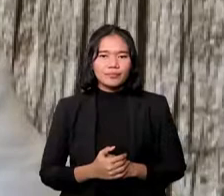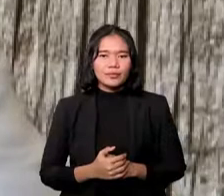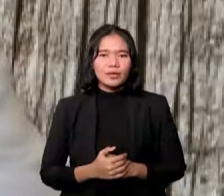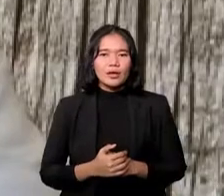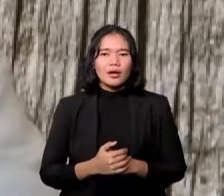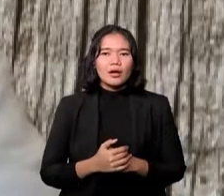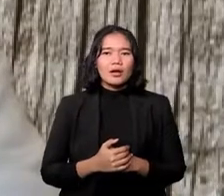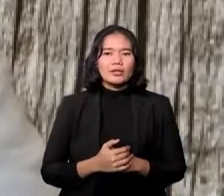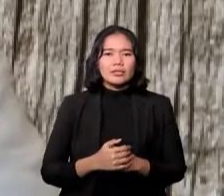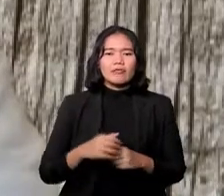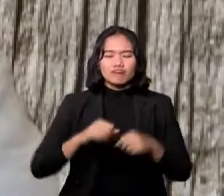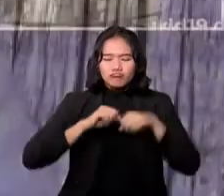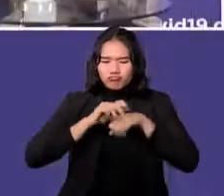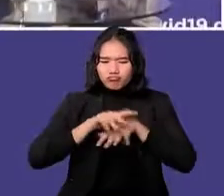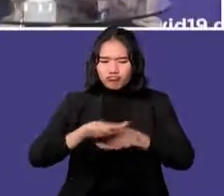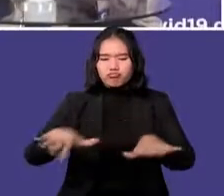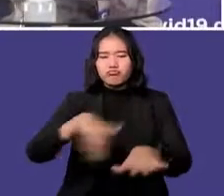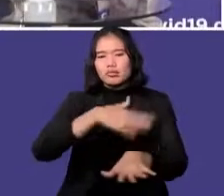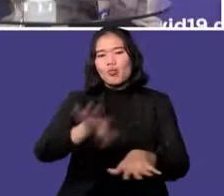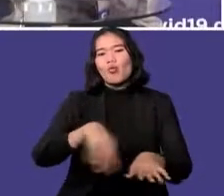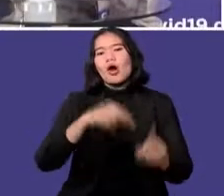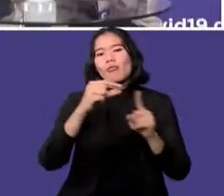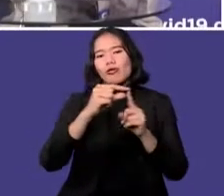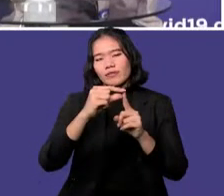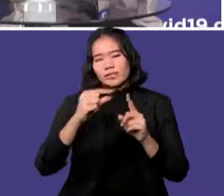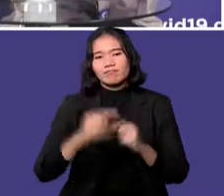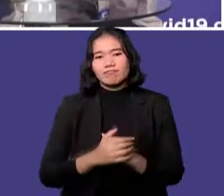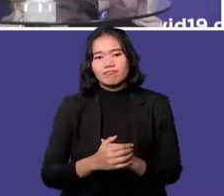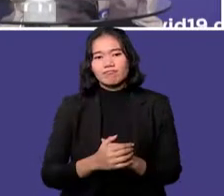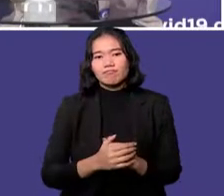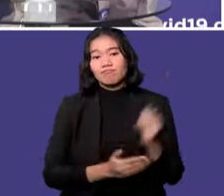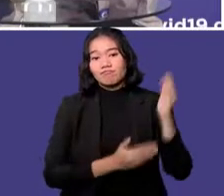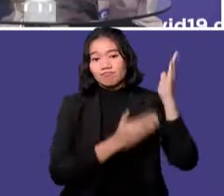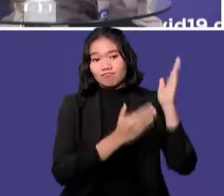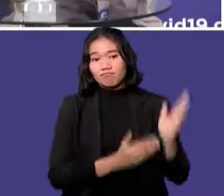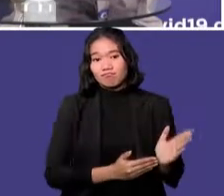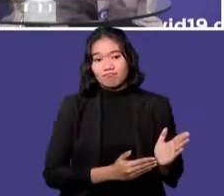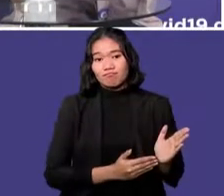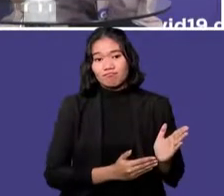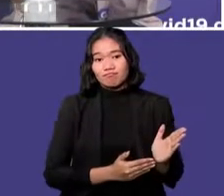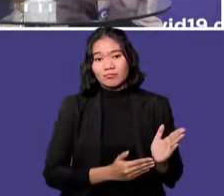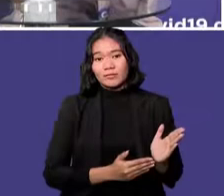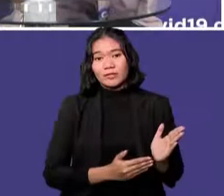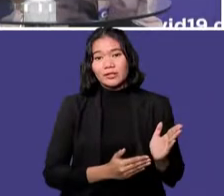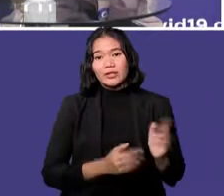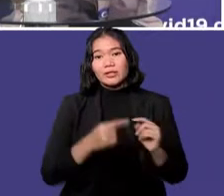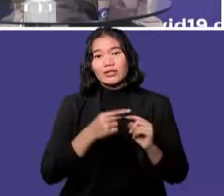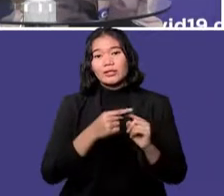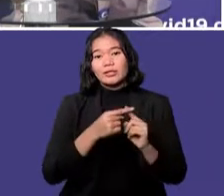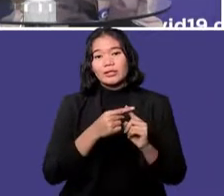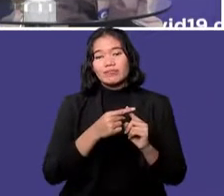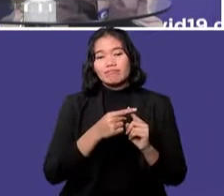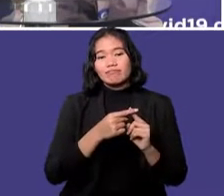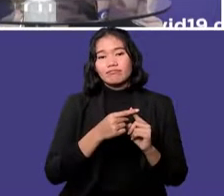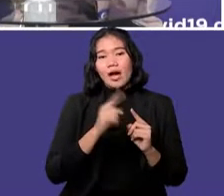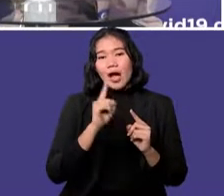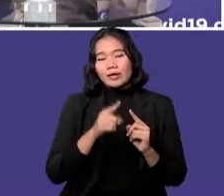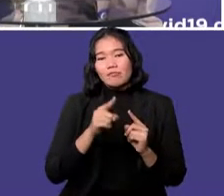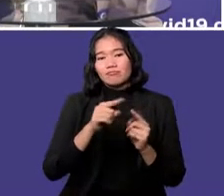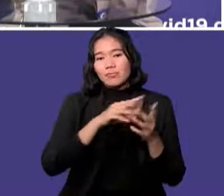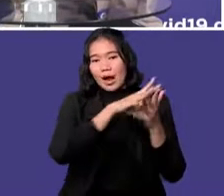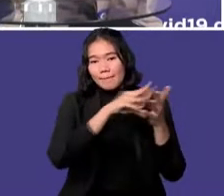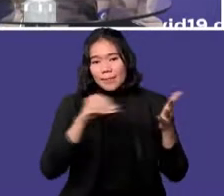menyerang hampir di semua provinsi. Nah, untuk ini saya kira untuk data ini dari COVID-ID saya ambil gitu ya, data